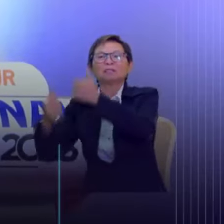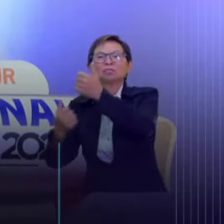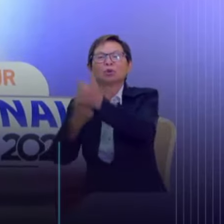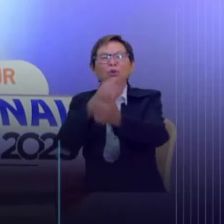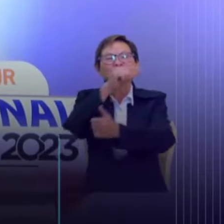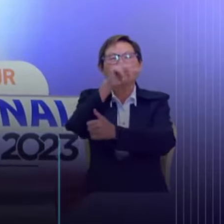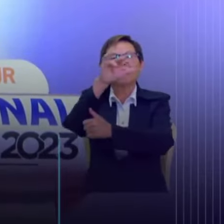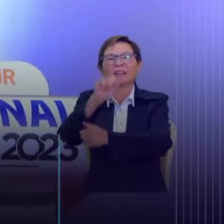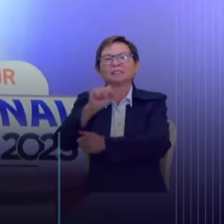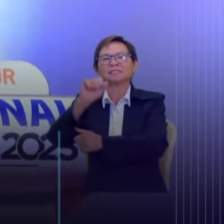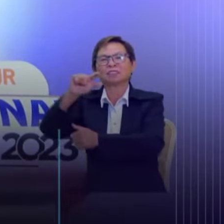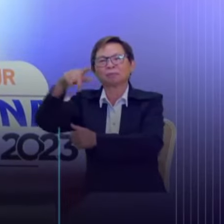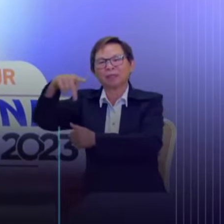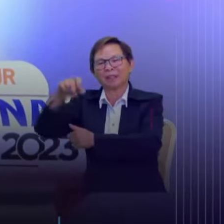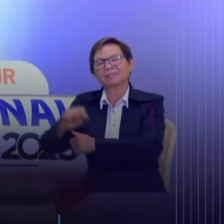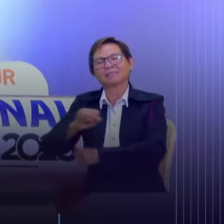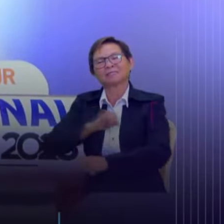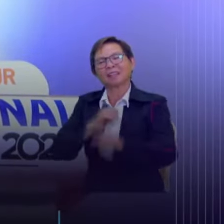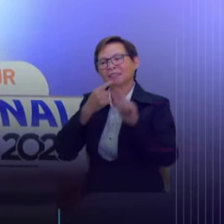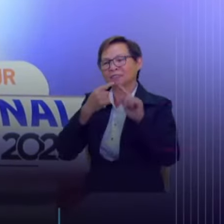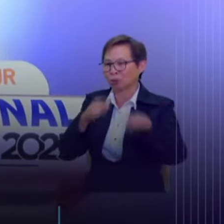GRS GPS. Saya jawab,